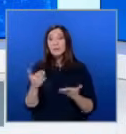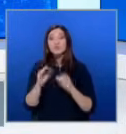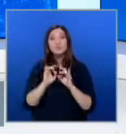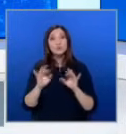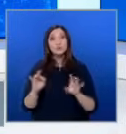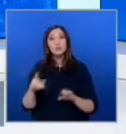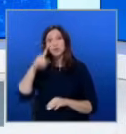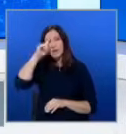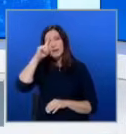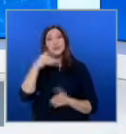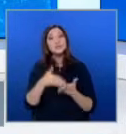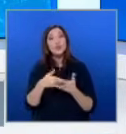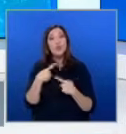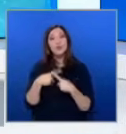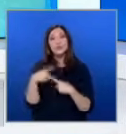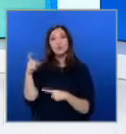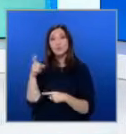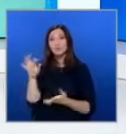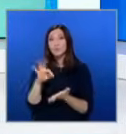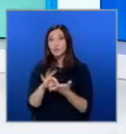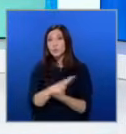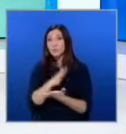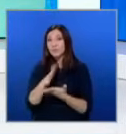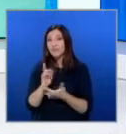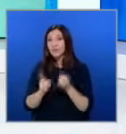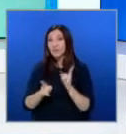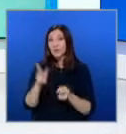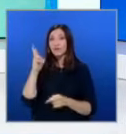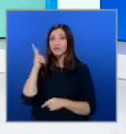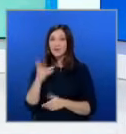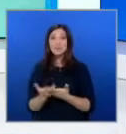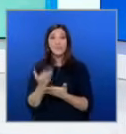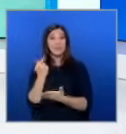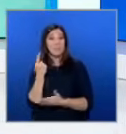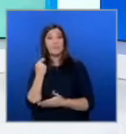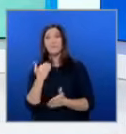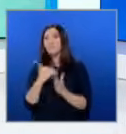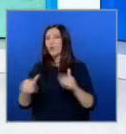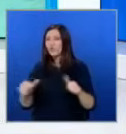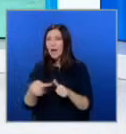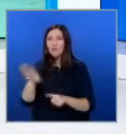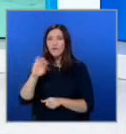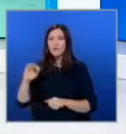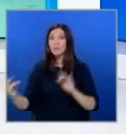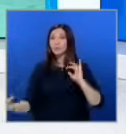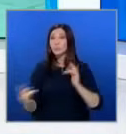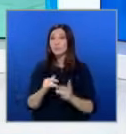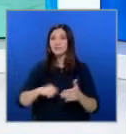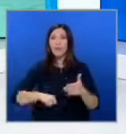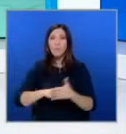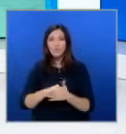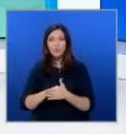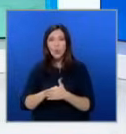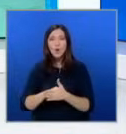с новините от Германия, защото Христо Стоичков посети последната тренировка на Франция преди първия полуфинал на Европейското първенство по